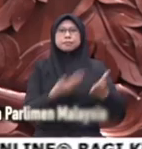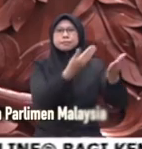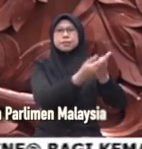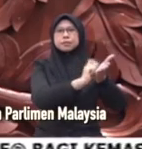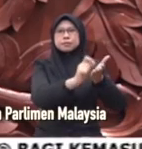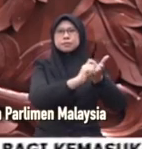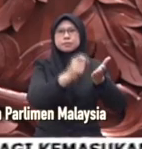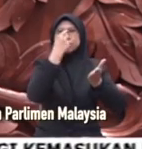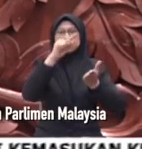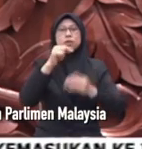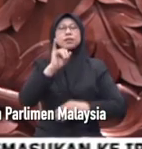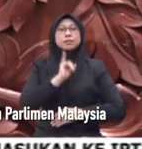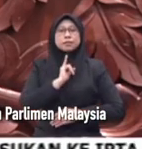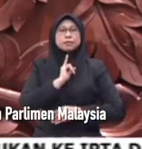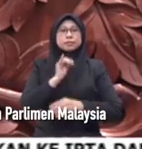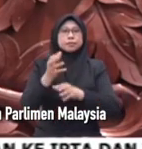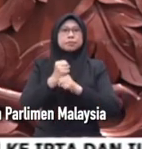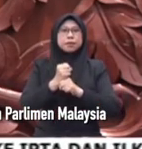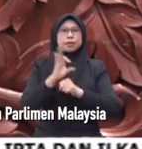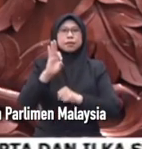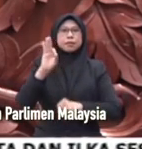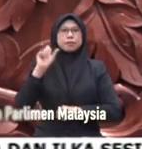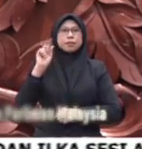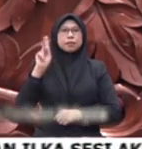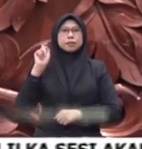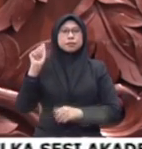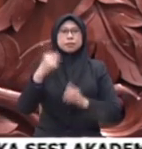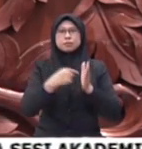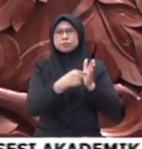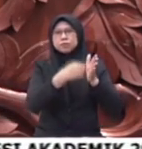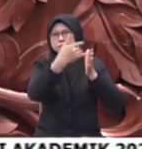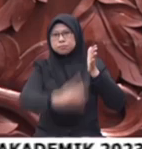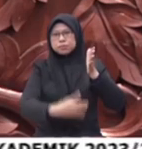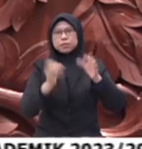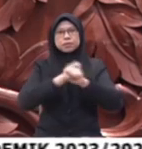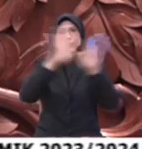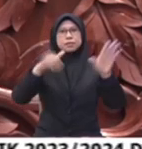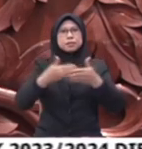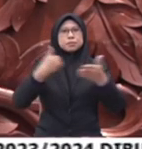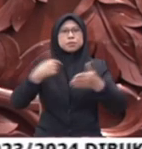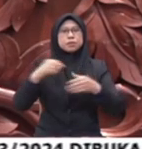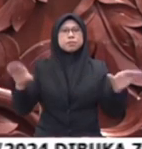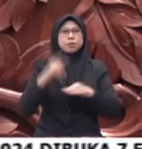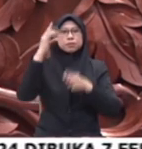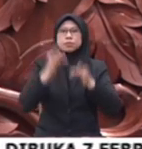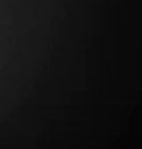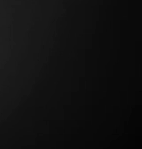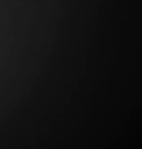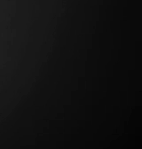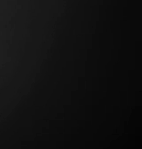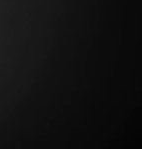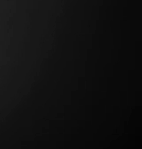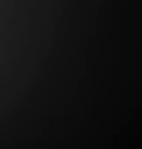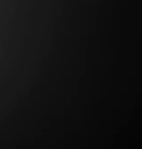secara tertulis untuk saya dapat fakta yang jelas sebelum saya buat sebarang keputusan.